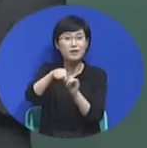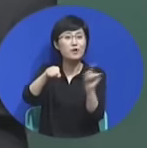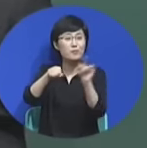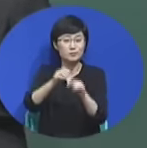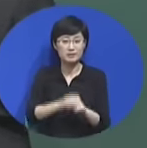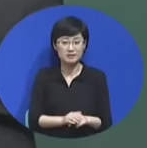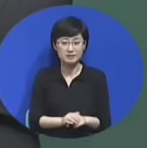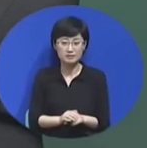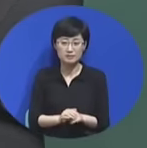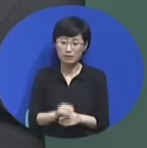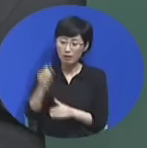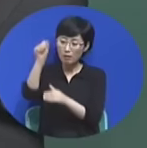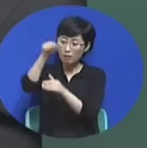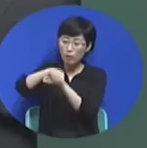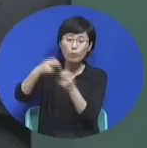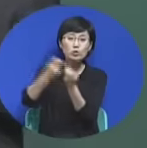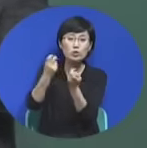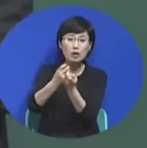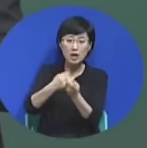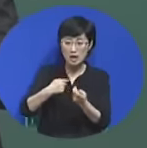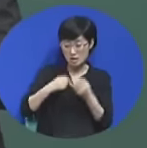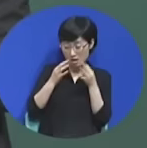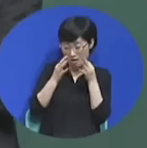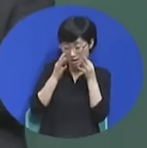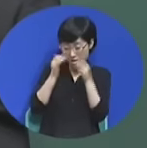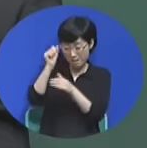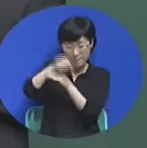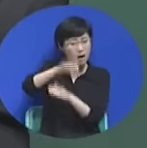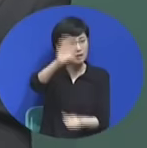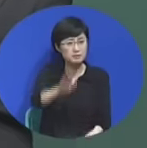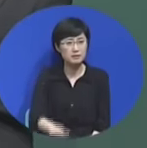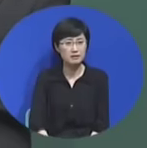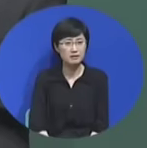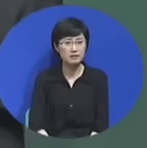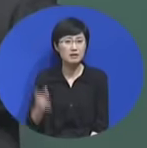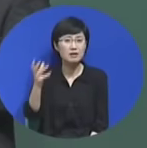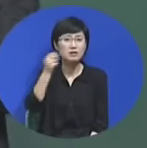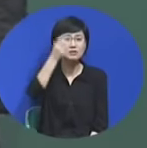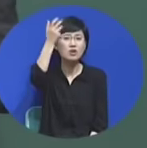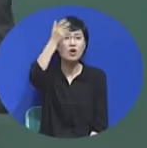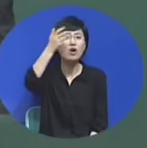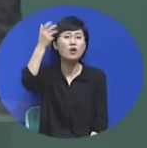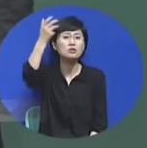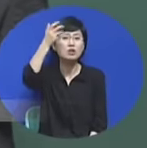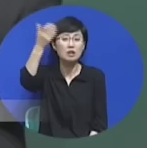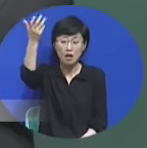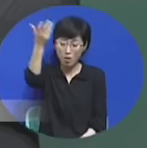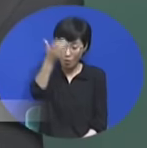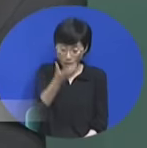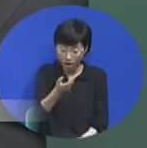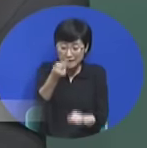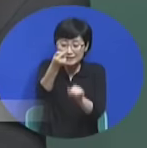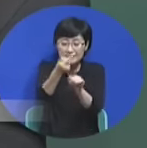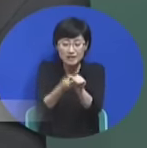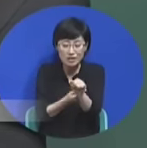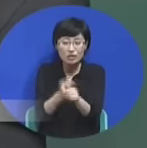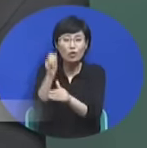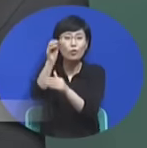是圣灵他自己结出来的果子. 아, 누가 맺습니까? 是谁结出来的? 내가 맺어지는 게 아니라 성령이 나를 통해서 맺어지신다니까요.